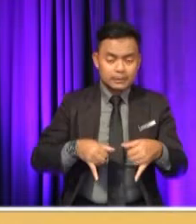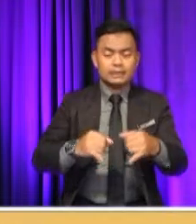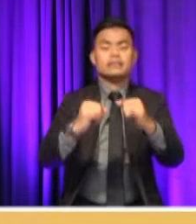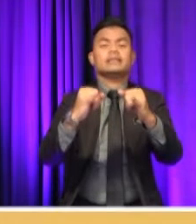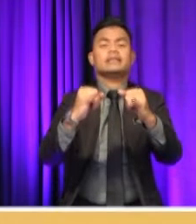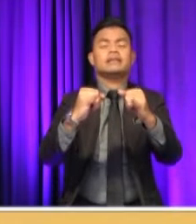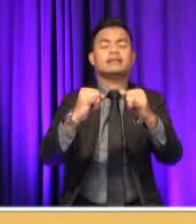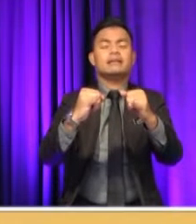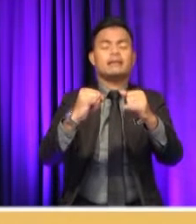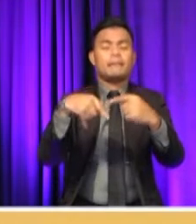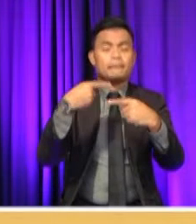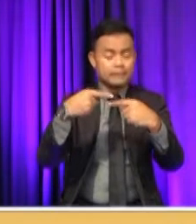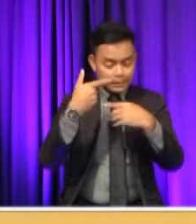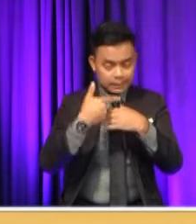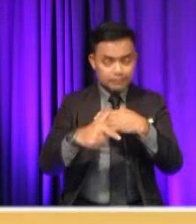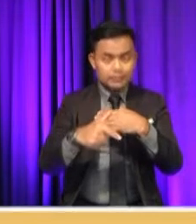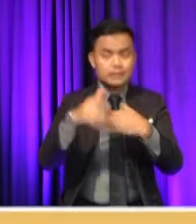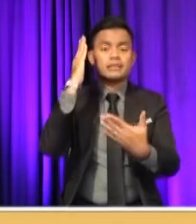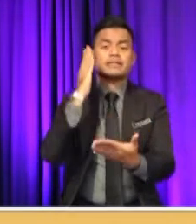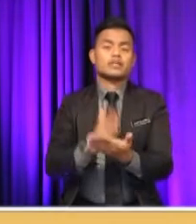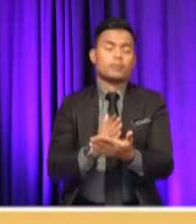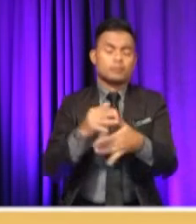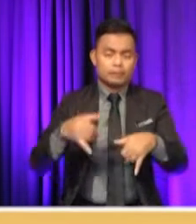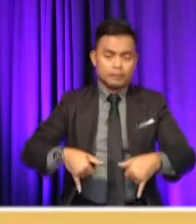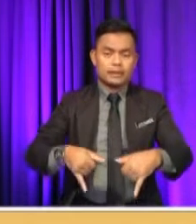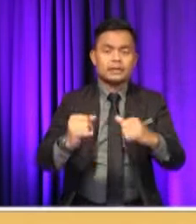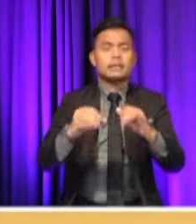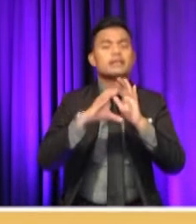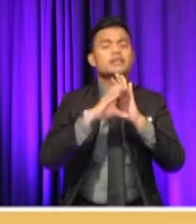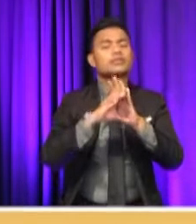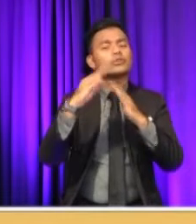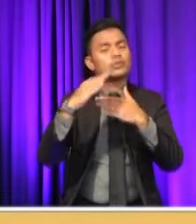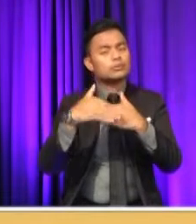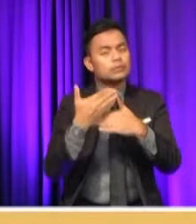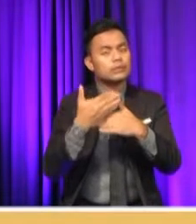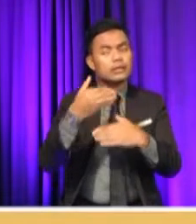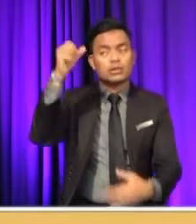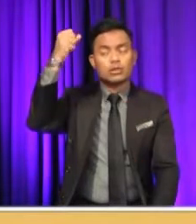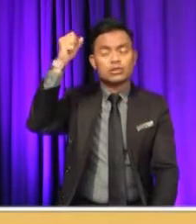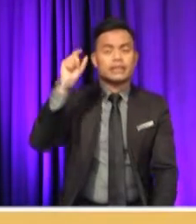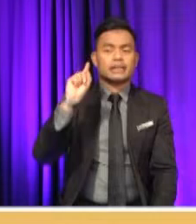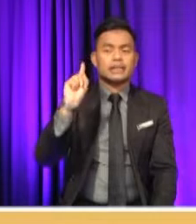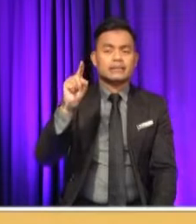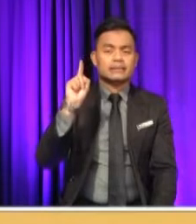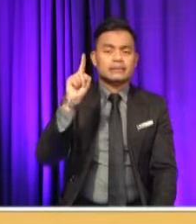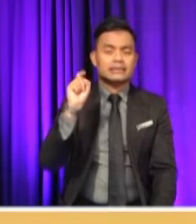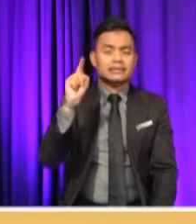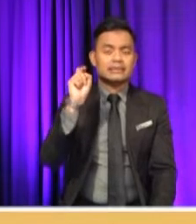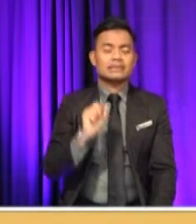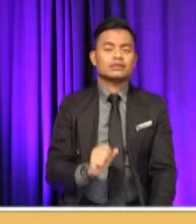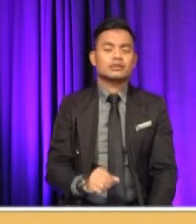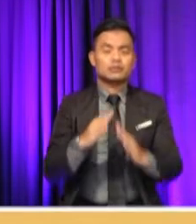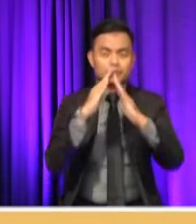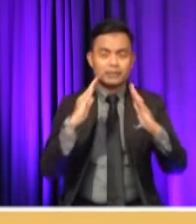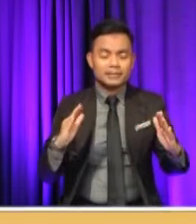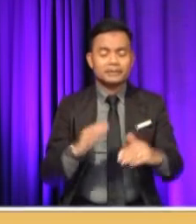kita lepas, arus berhenti mengalir. Contoh paling mudah adalah pada loceng rumah. Kita tekan, dia bunyi. Kita